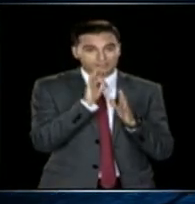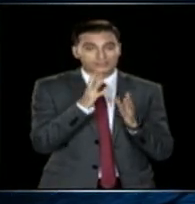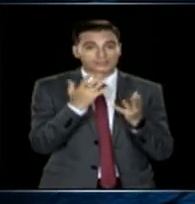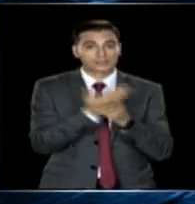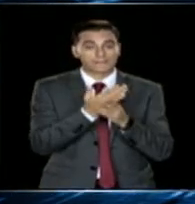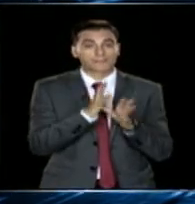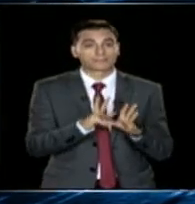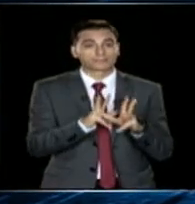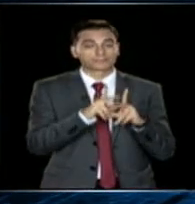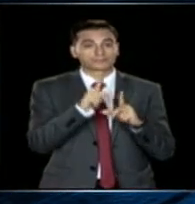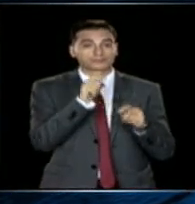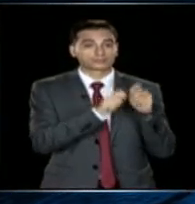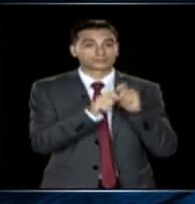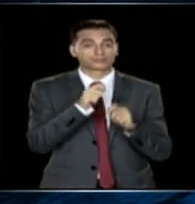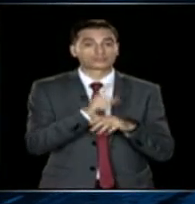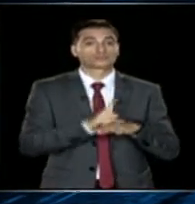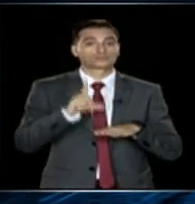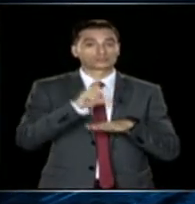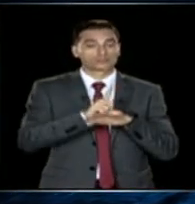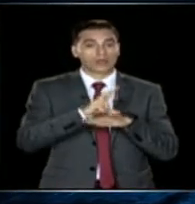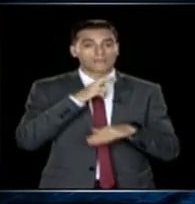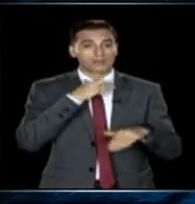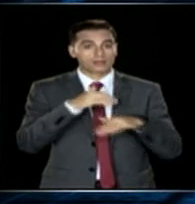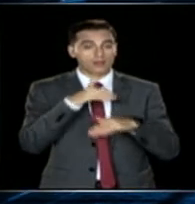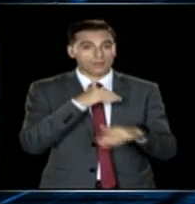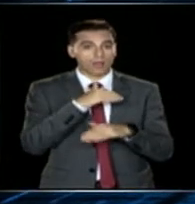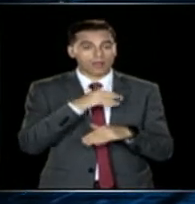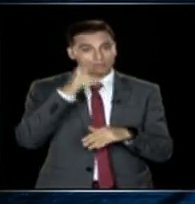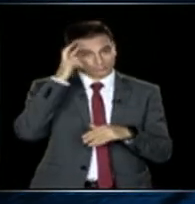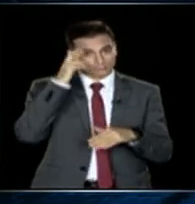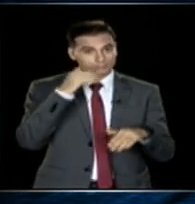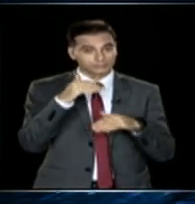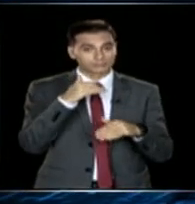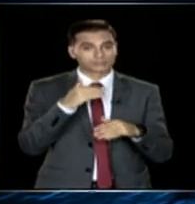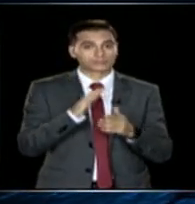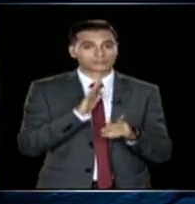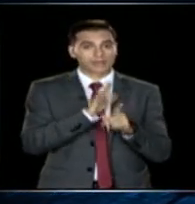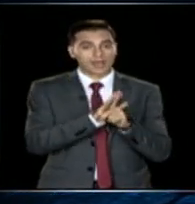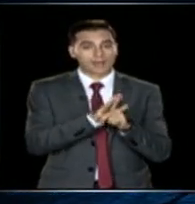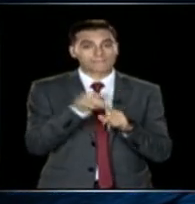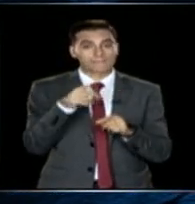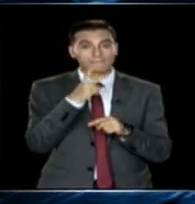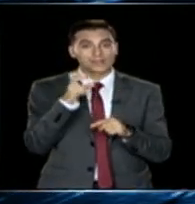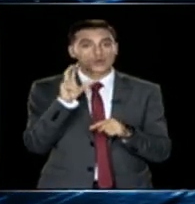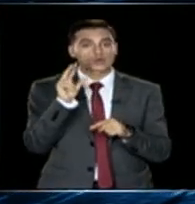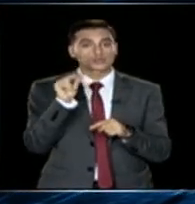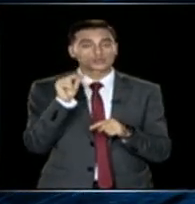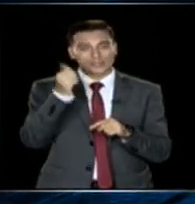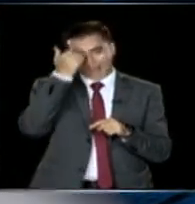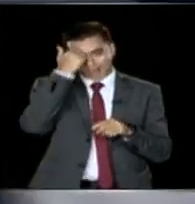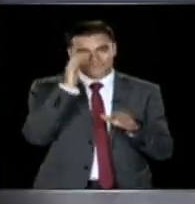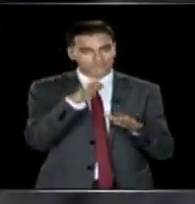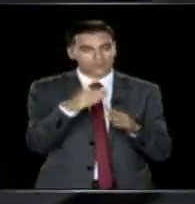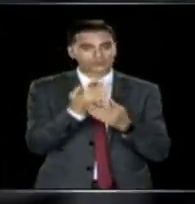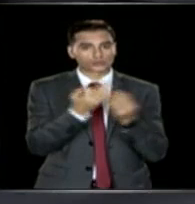بألف جنيه بما يساوي 25,000 جنيه، ويبقى الرصيد لحد دلوقتي 220,000 جنيه في